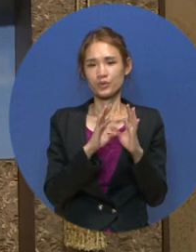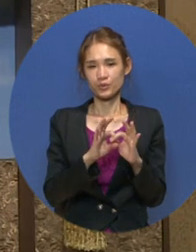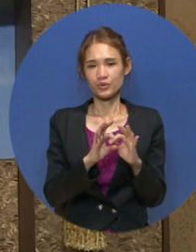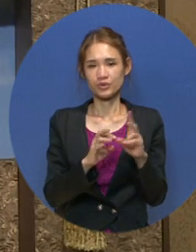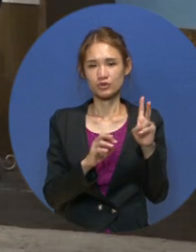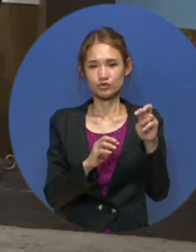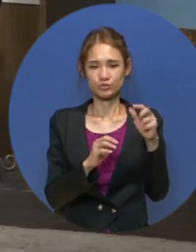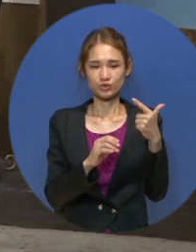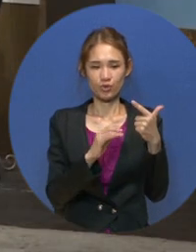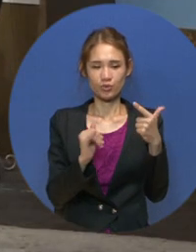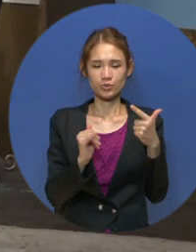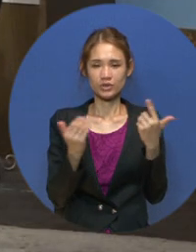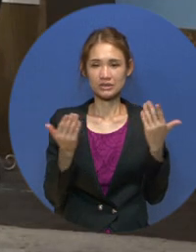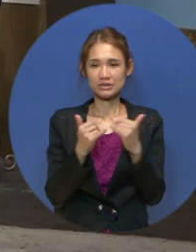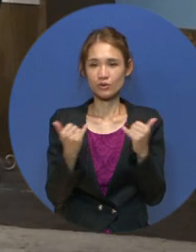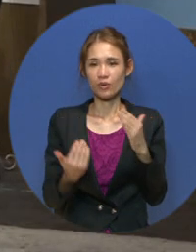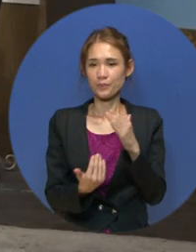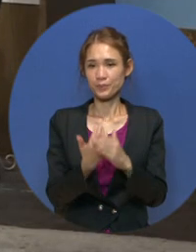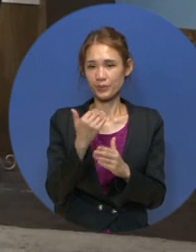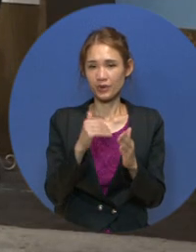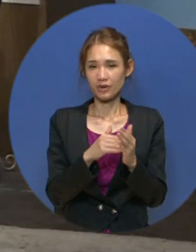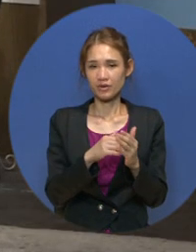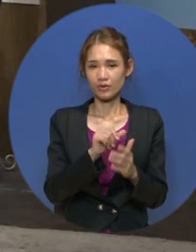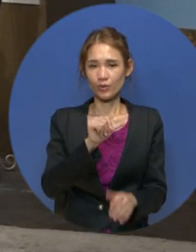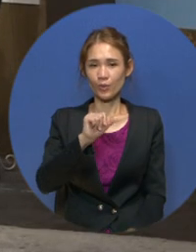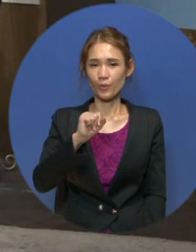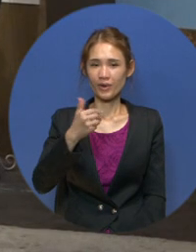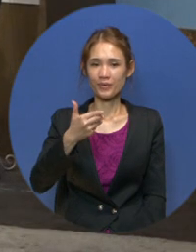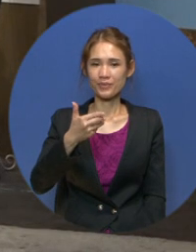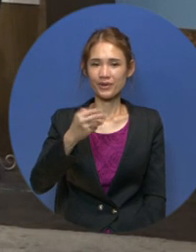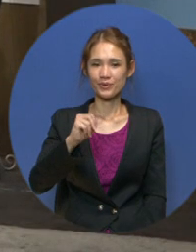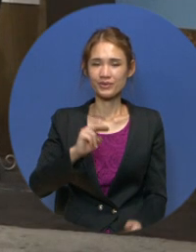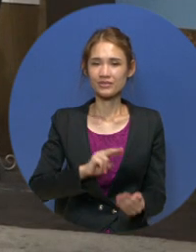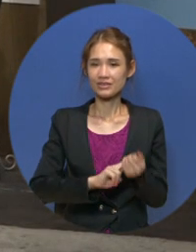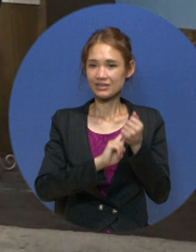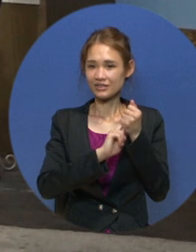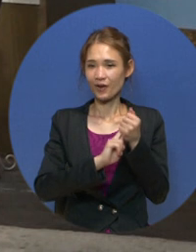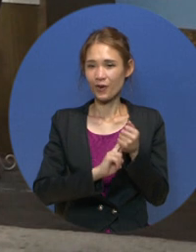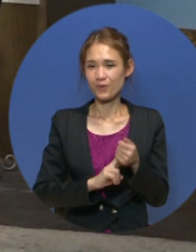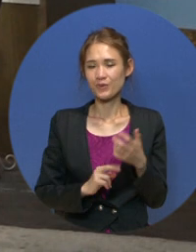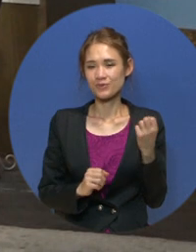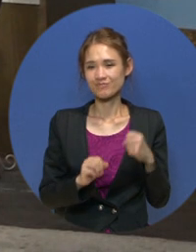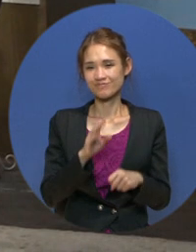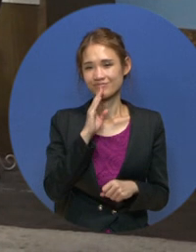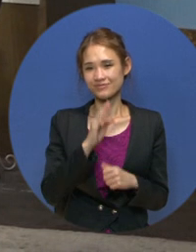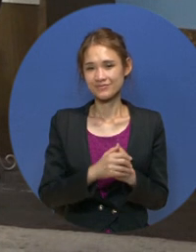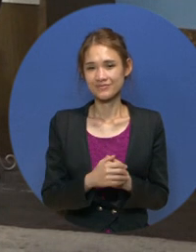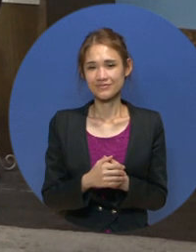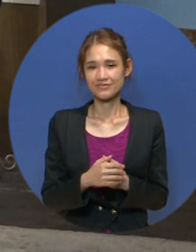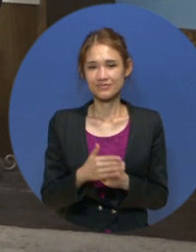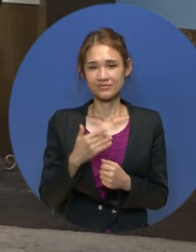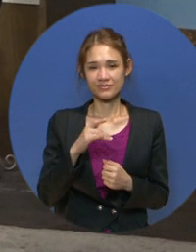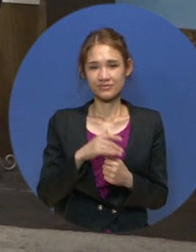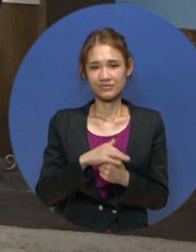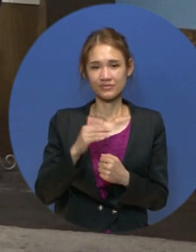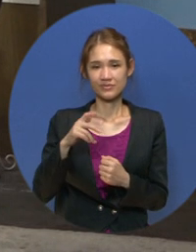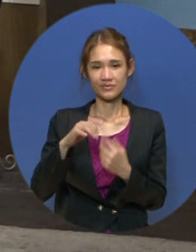26명의 직원들이 생겨나게 된 와, 겁니다. 5만 8천 원의 기적이네요. 네, 맞습니다. 저는 아마